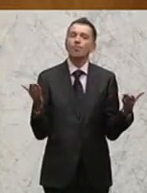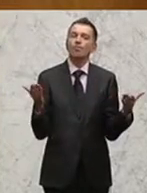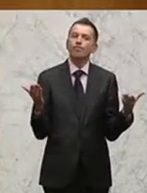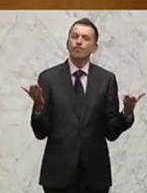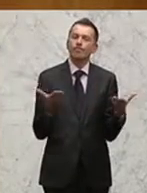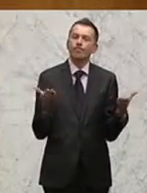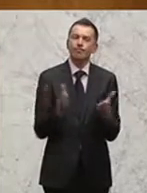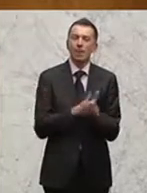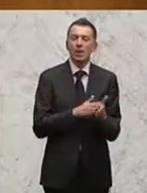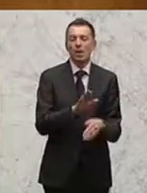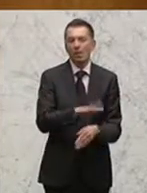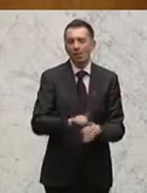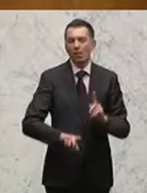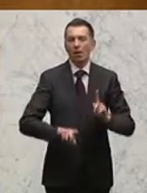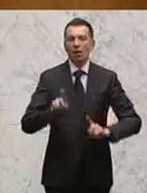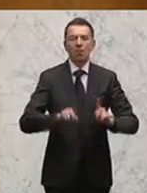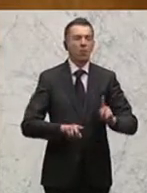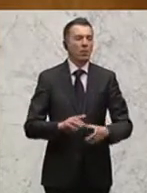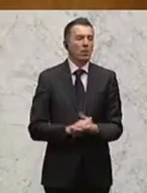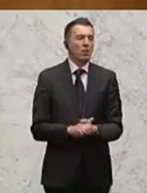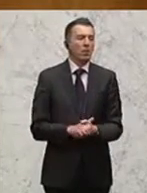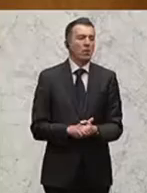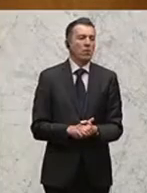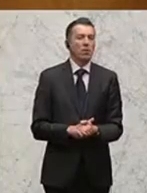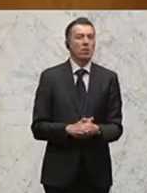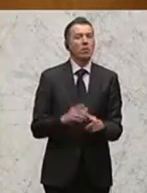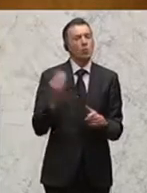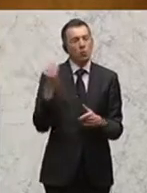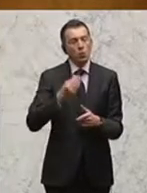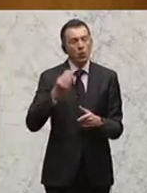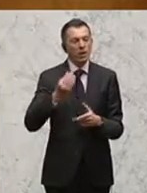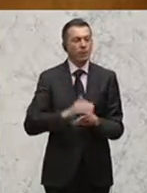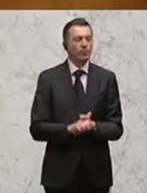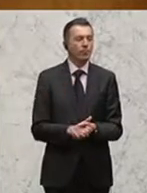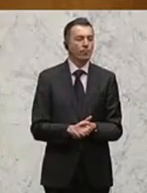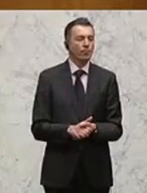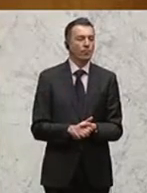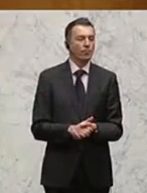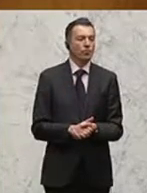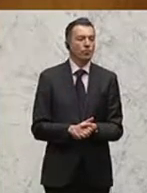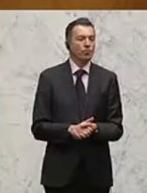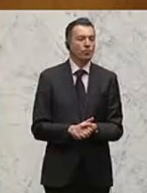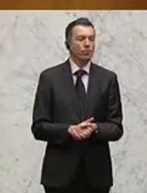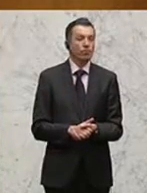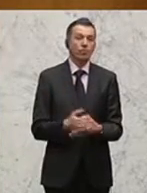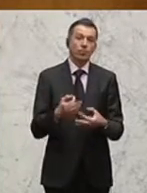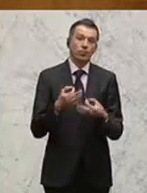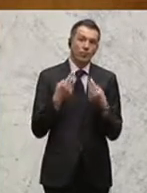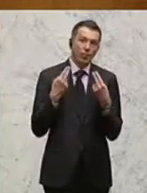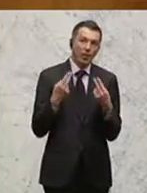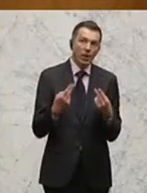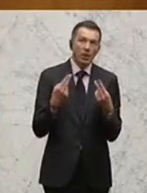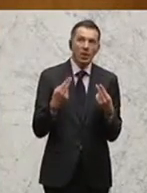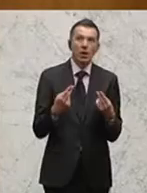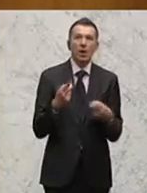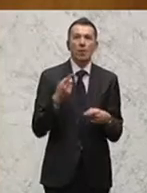an unseren Kindergärten, an unseren Schulen. Hier ist es mir vor allem aber auch wichtig